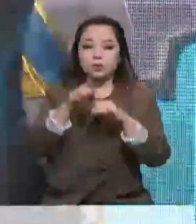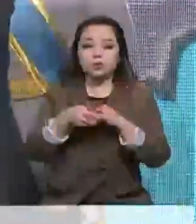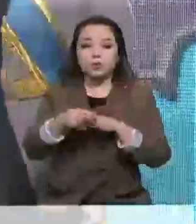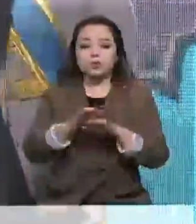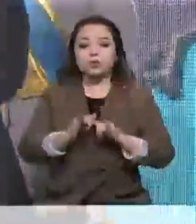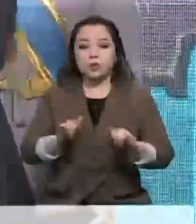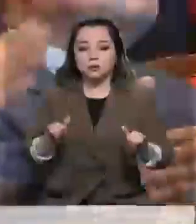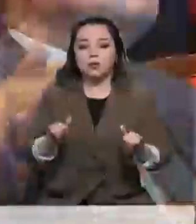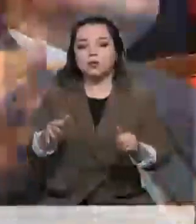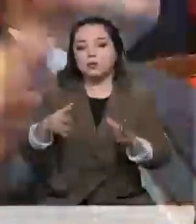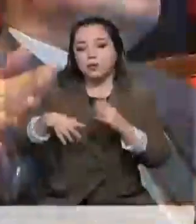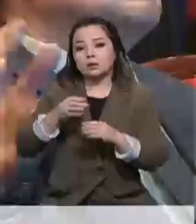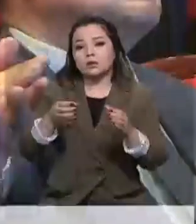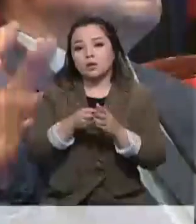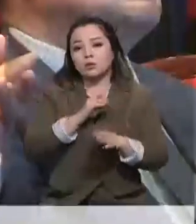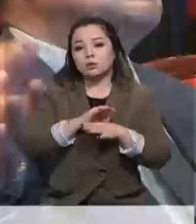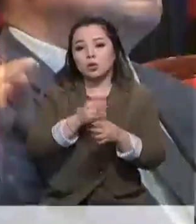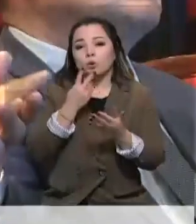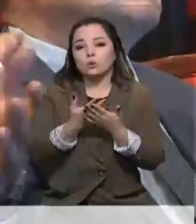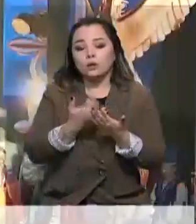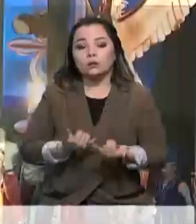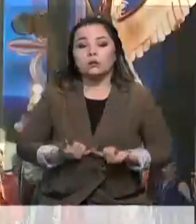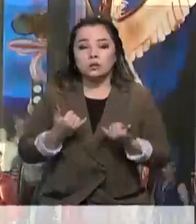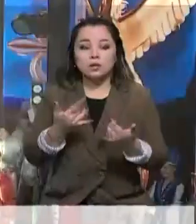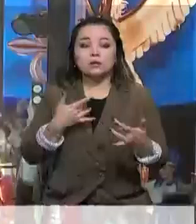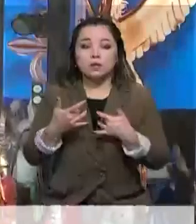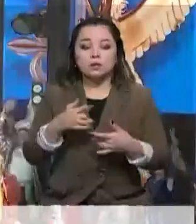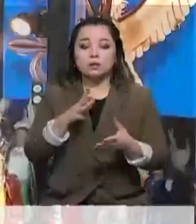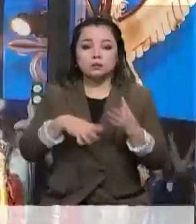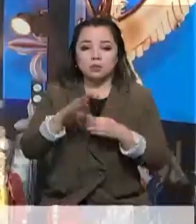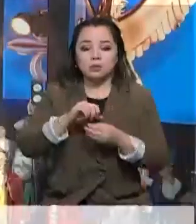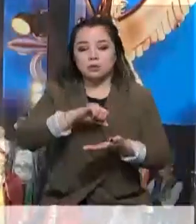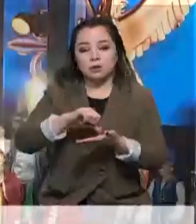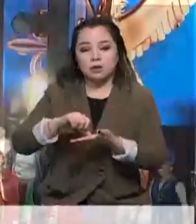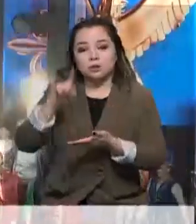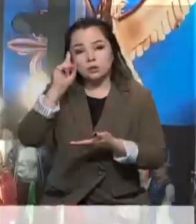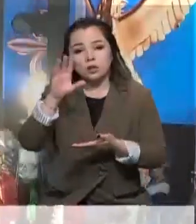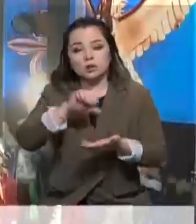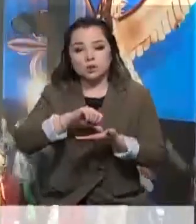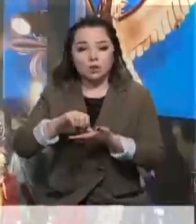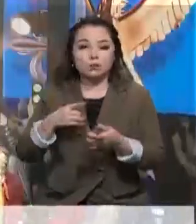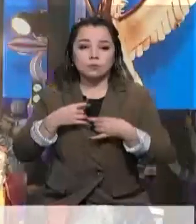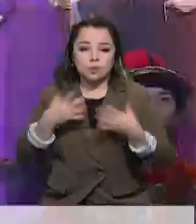дамуына үлес қосып жүрген барлық сала өкілдеріне көрсетілген құрмет. Шара соңы театр әртістерінің, эстрада жұлдыздарының қатысуымен